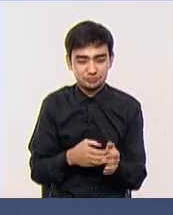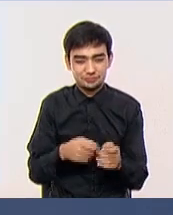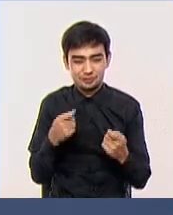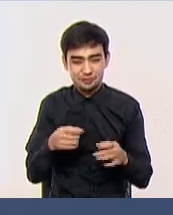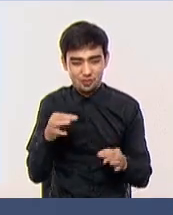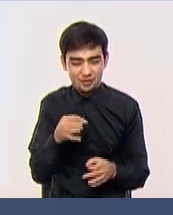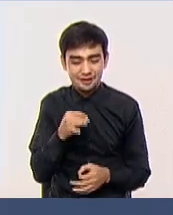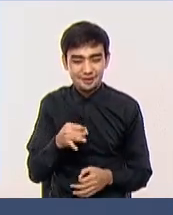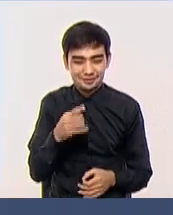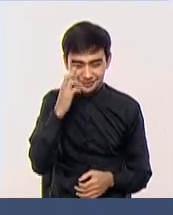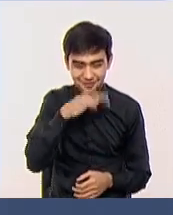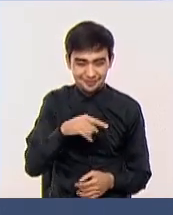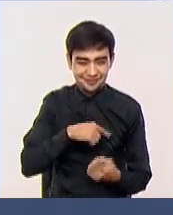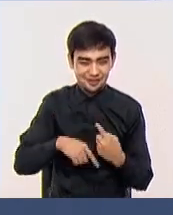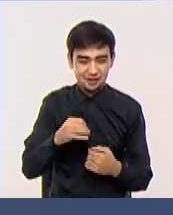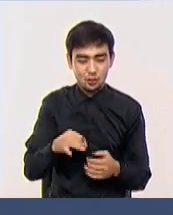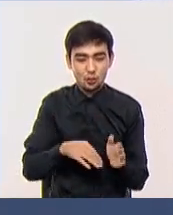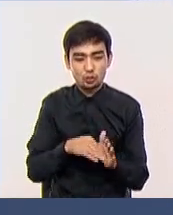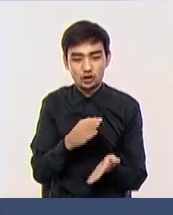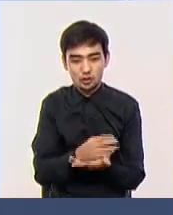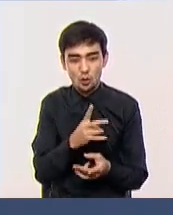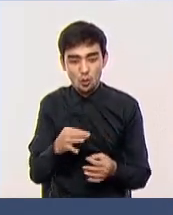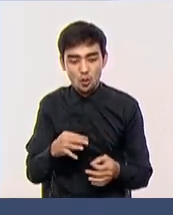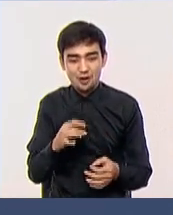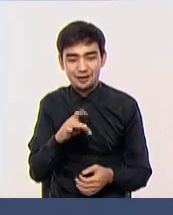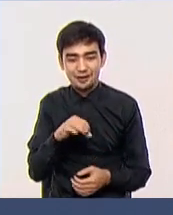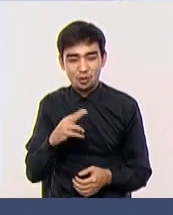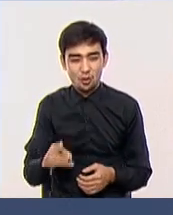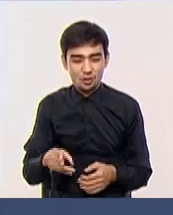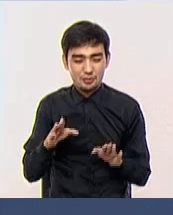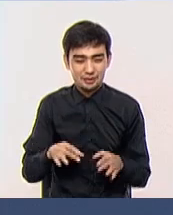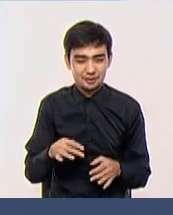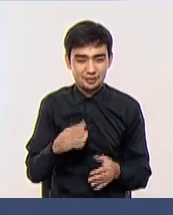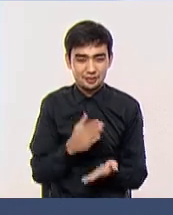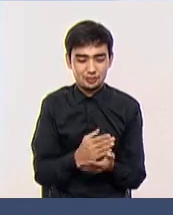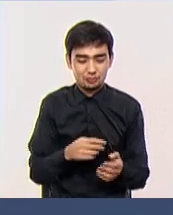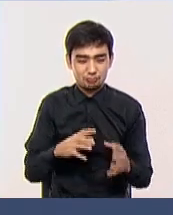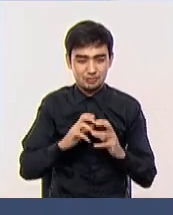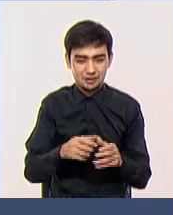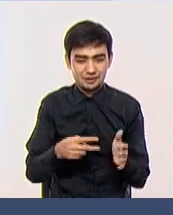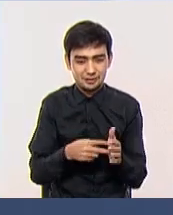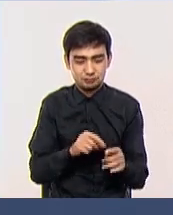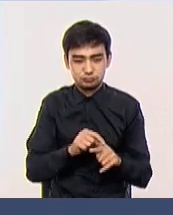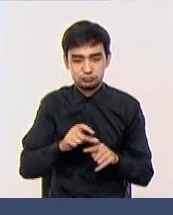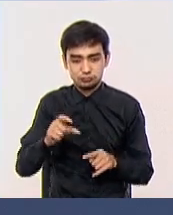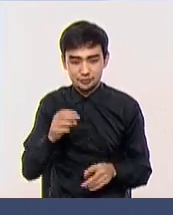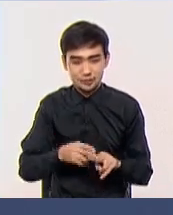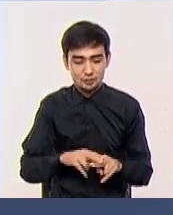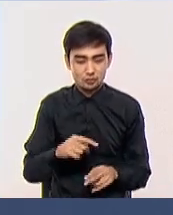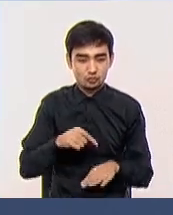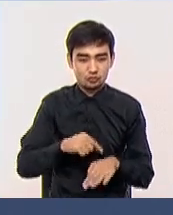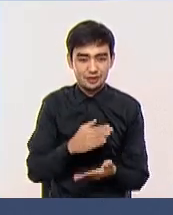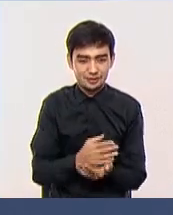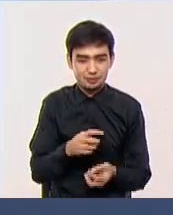продовольствия. В наших странах ситуация значительно лучше, но рынки уже чувствуют давление растущих мировых цен на продтовары, и острота